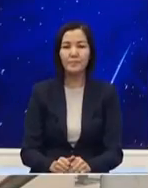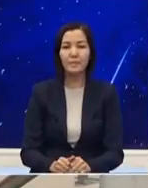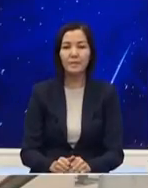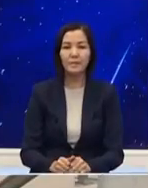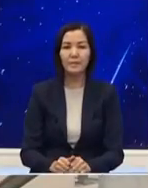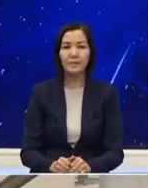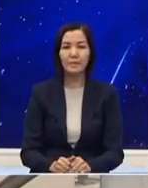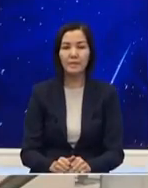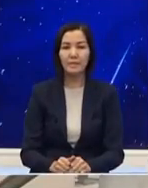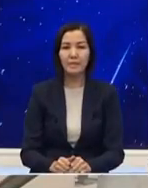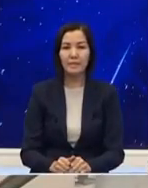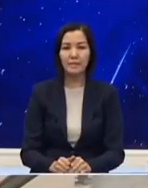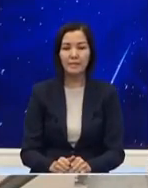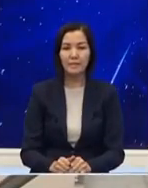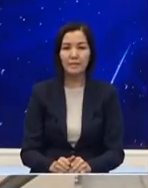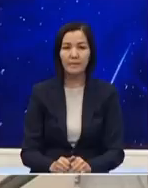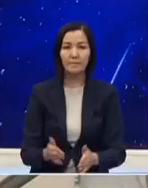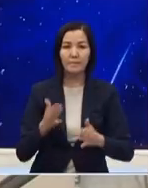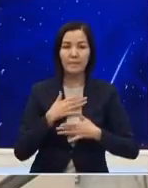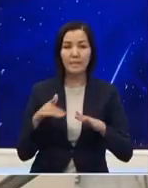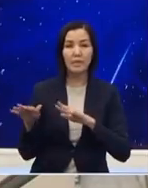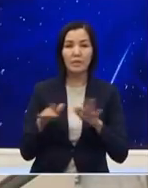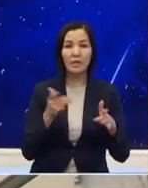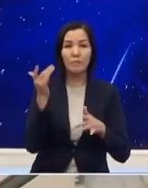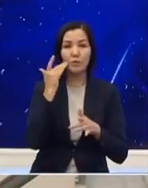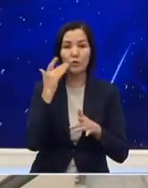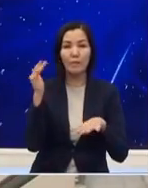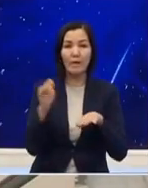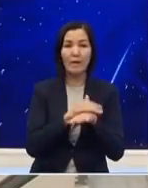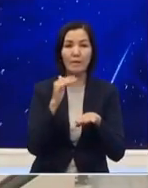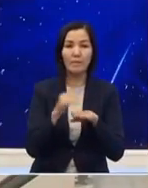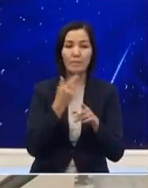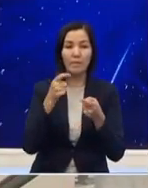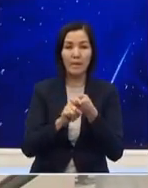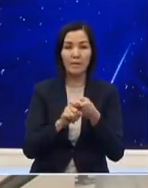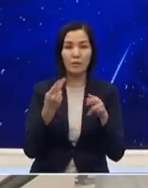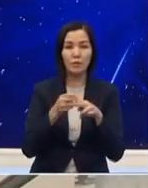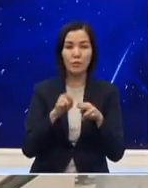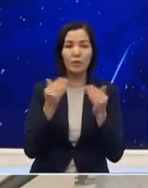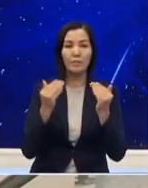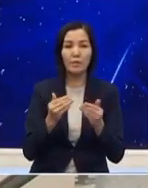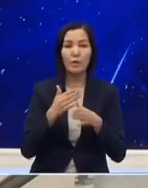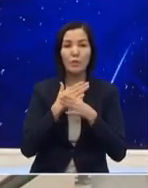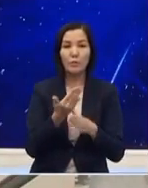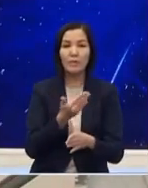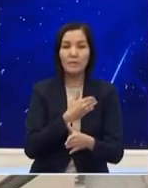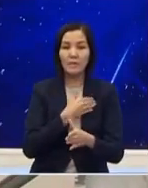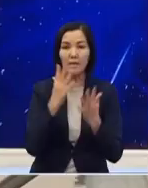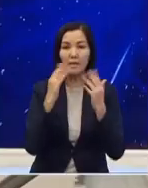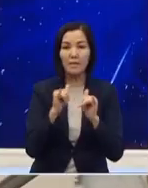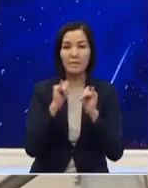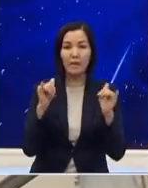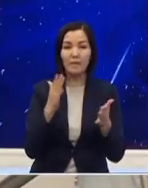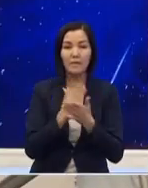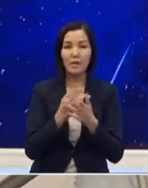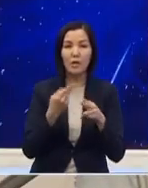Наши мероприятия всегда включались. Біздің іс-шараларымыз үнемі қайырымдылықпен байланысты. Сонысына қарай биыл көмектескісі келетіндер саны едәуір